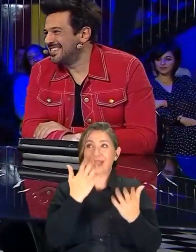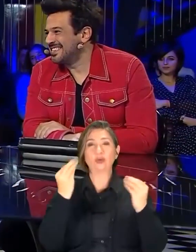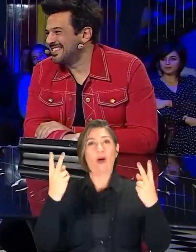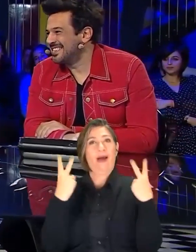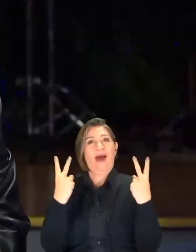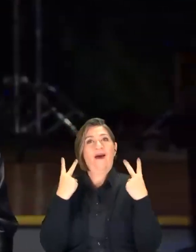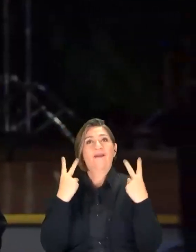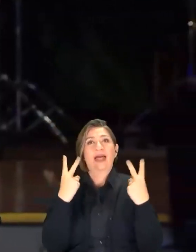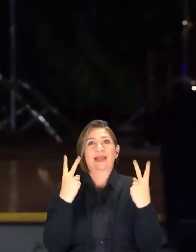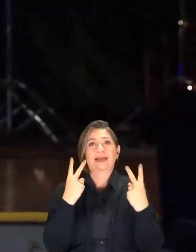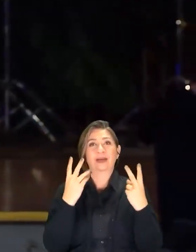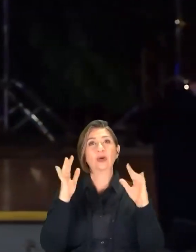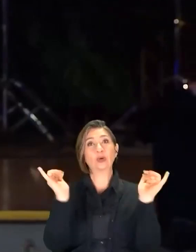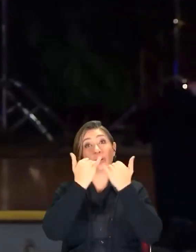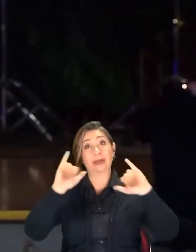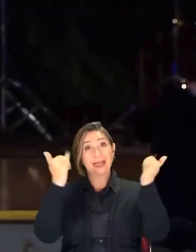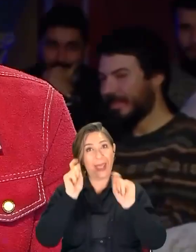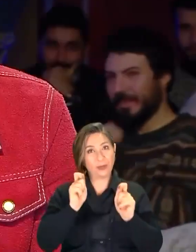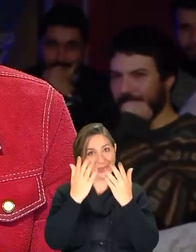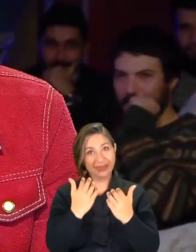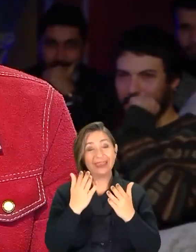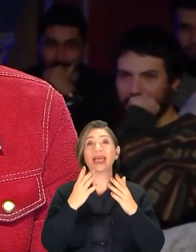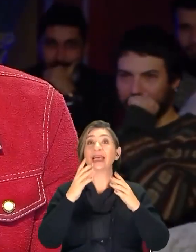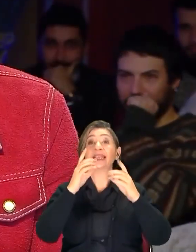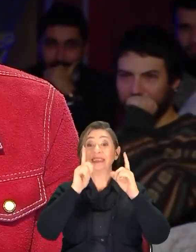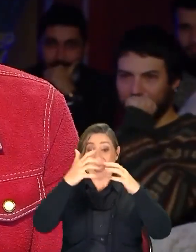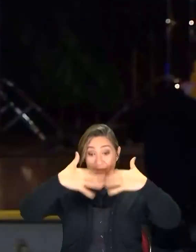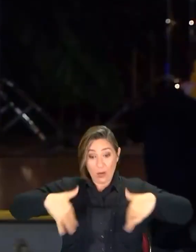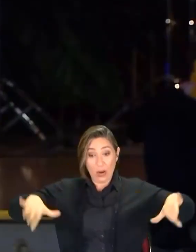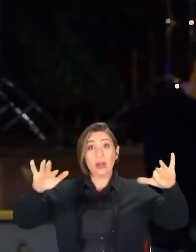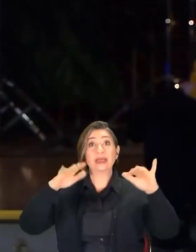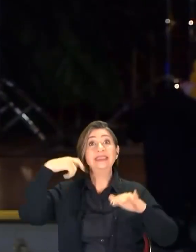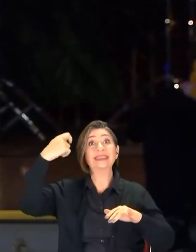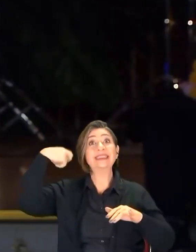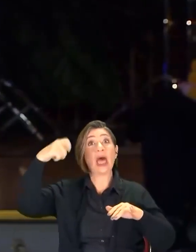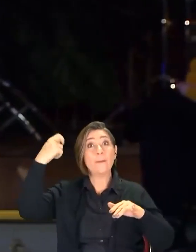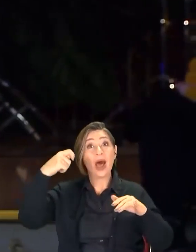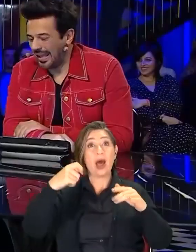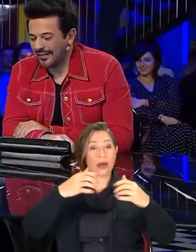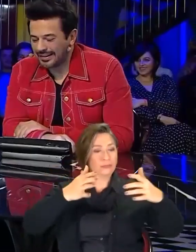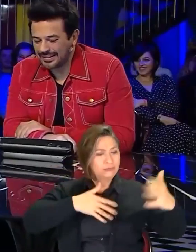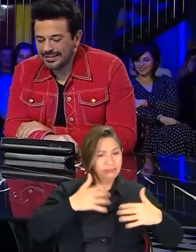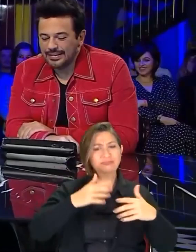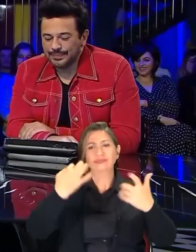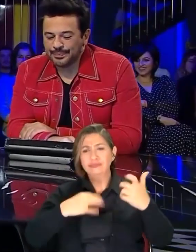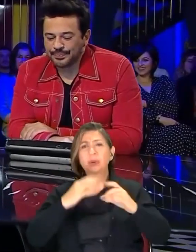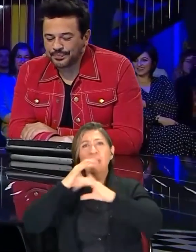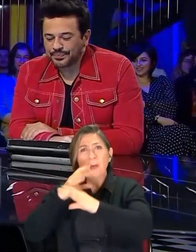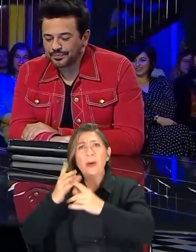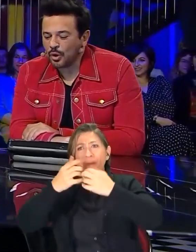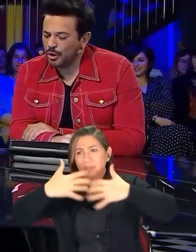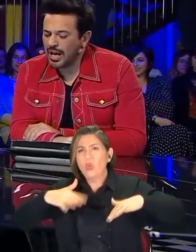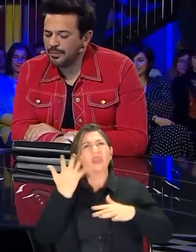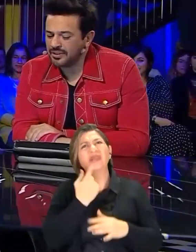çok havalı bir şekilde Eee Kutlayacak Senfoni Orkestrası sinema Senfoni sinema Senfoni Orkestrası